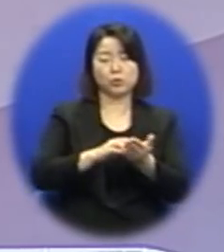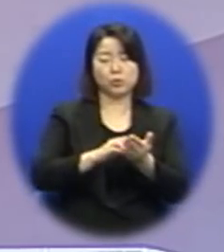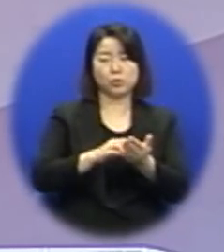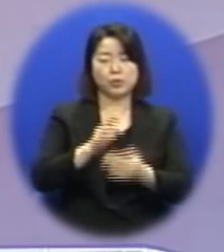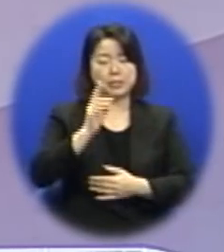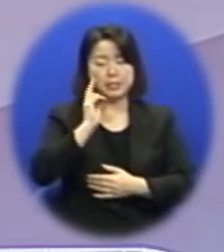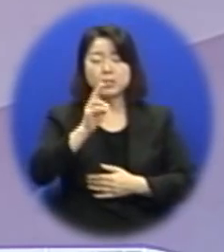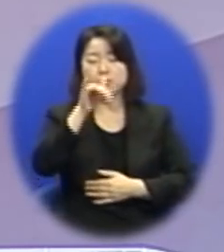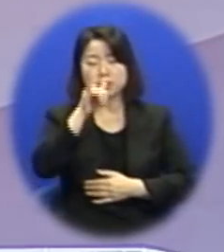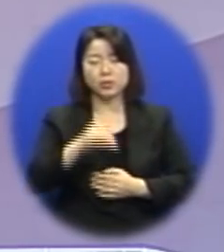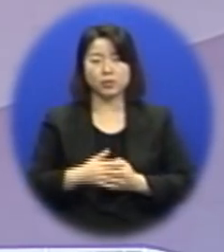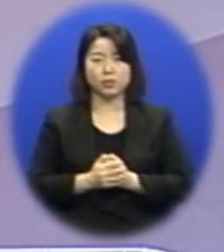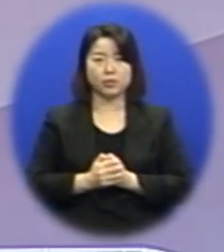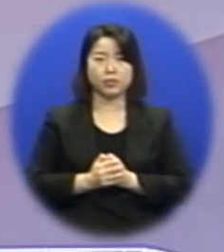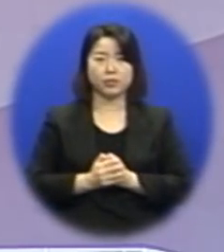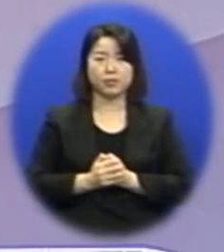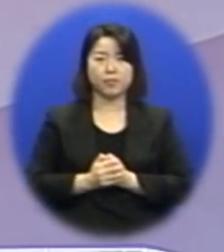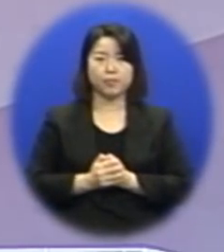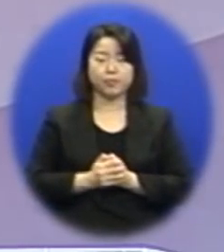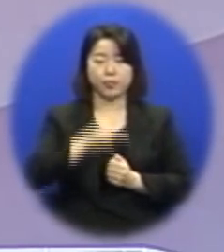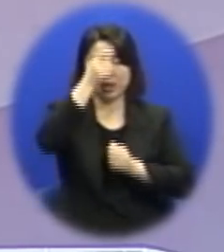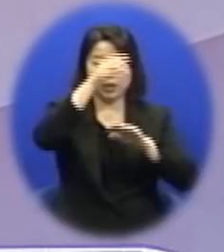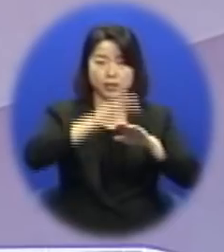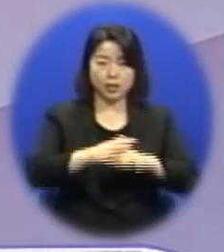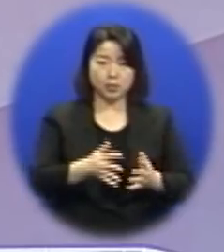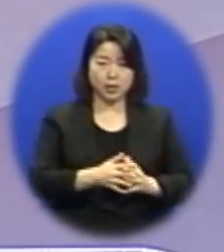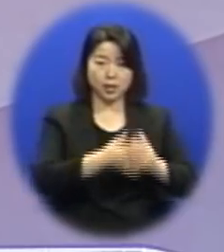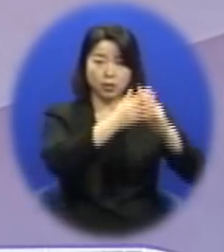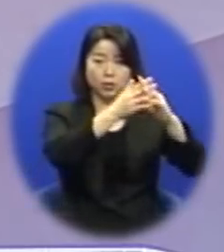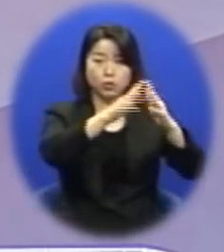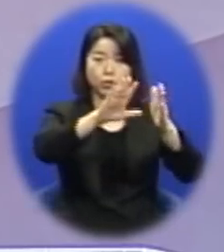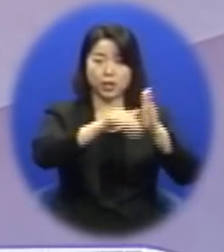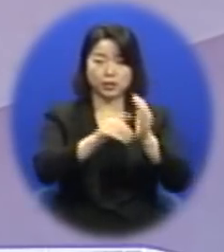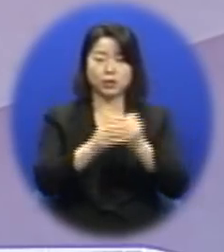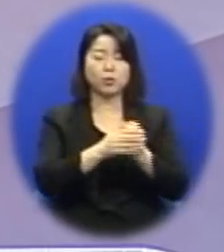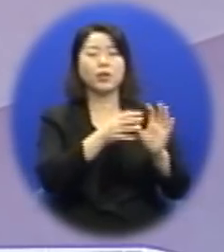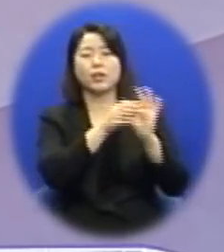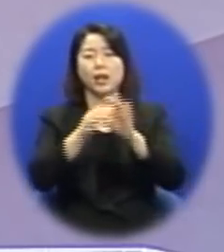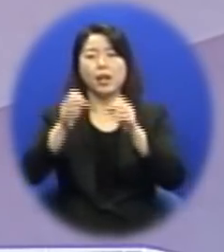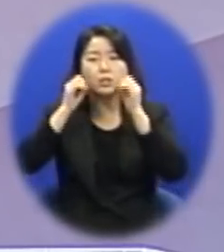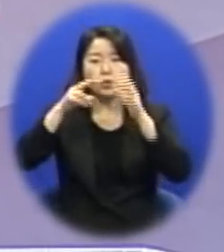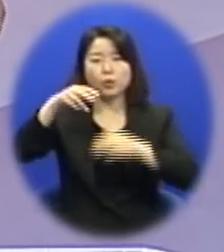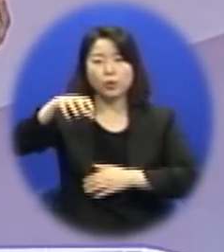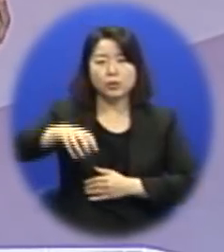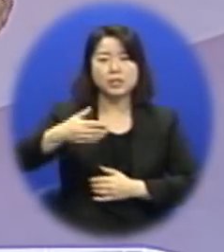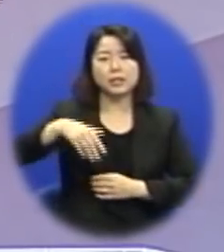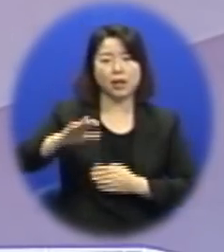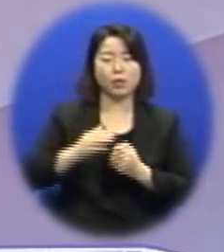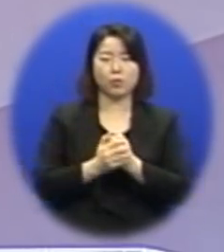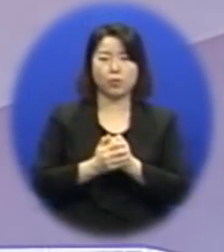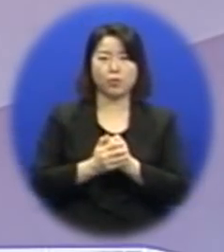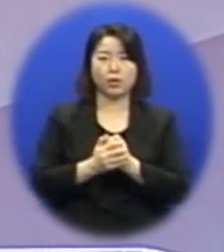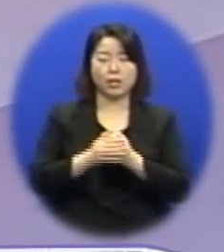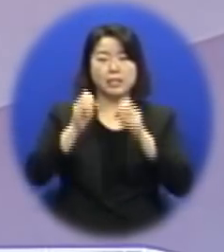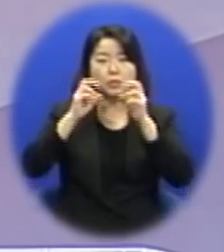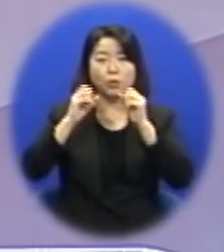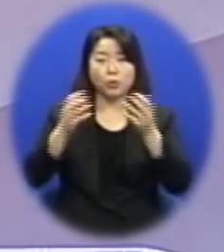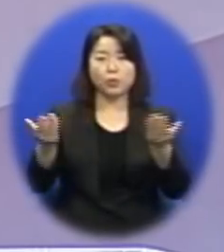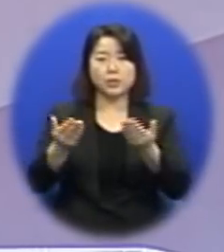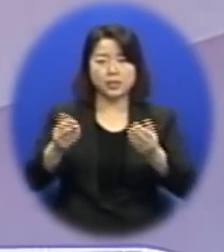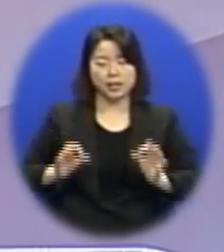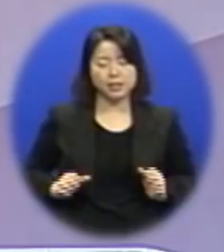그렇게 할 정도로 예배당 건축하는 중에도 그는 끊임없이 선교지를 가고 그렇게 선교를